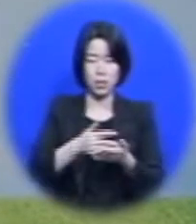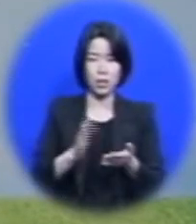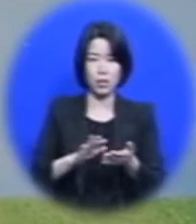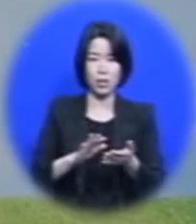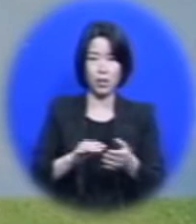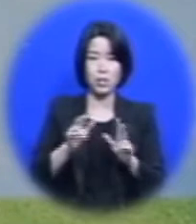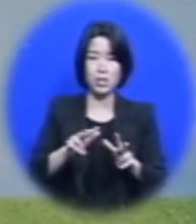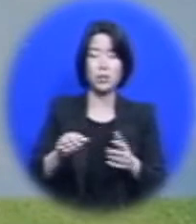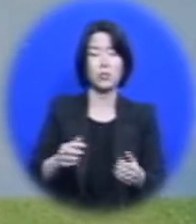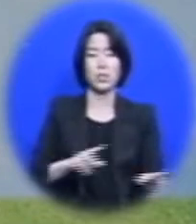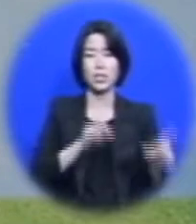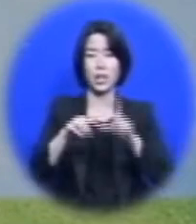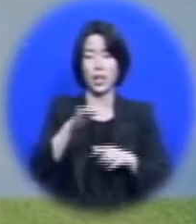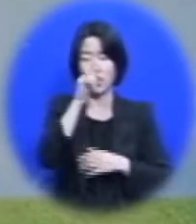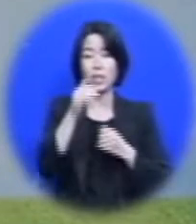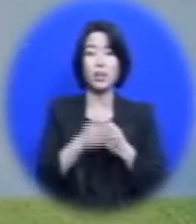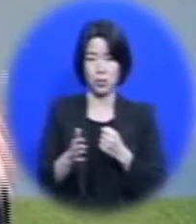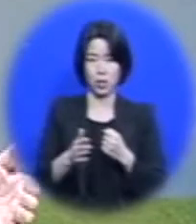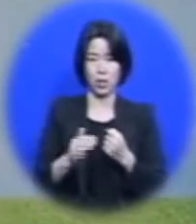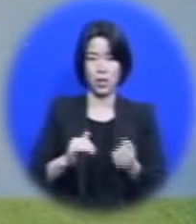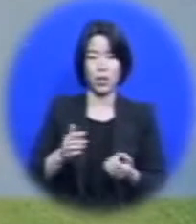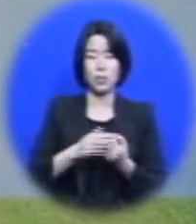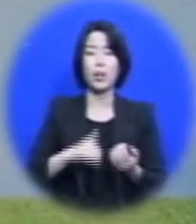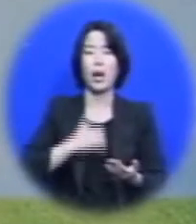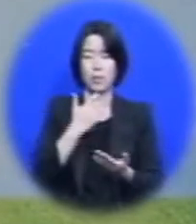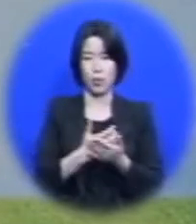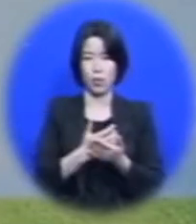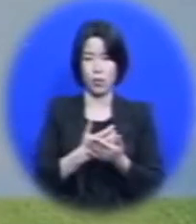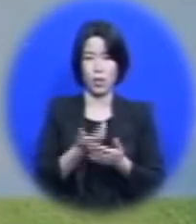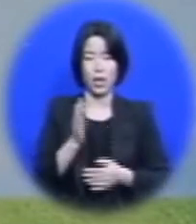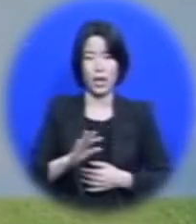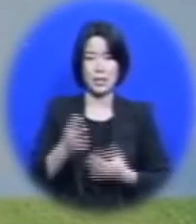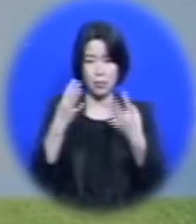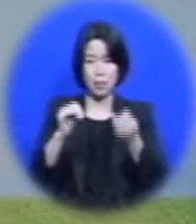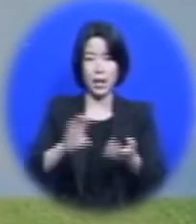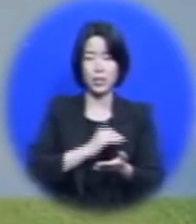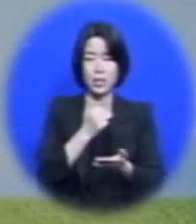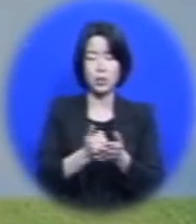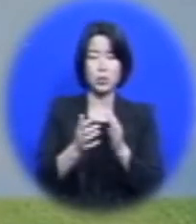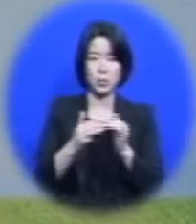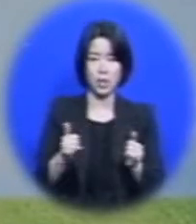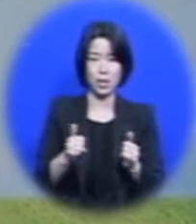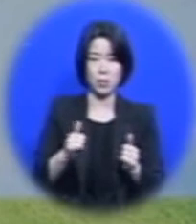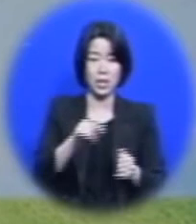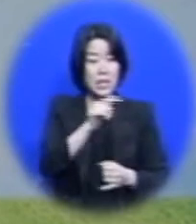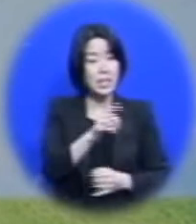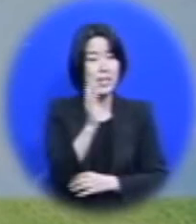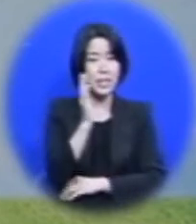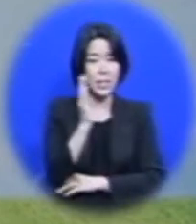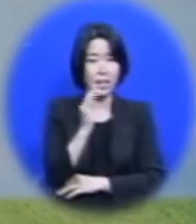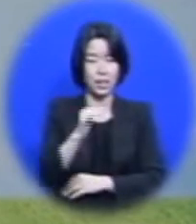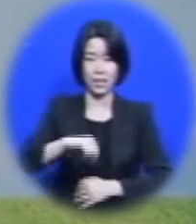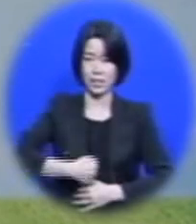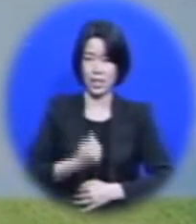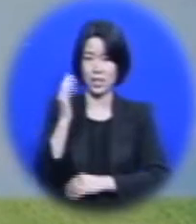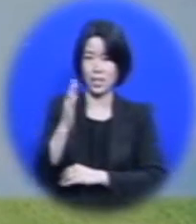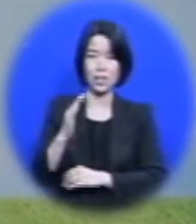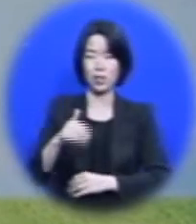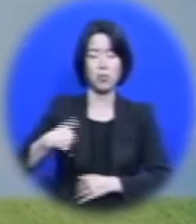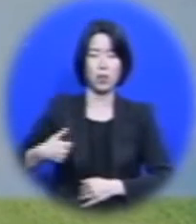많은 그리스도인들이 아직까지 이 이야기가 자기 이야기라고 생각을 못합니다. 나중에 이제 죽고 난